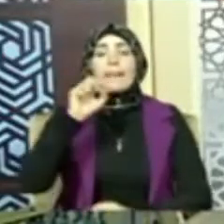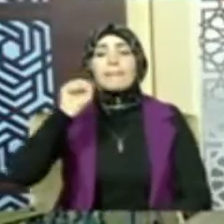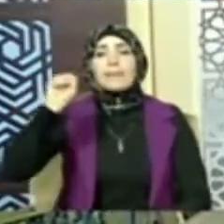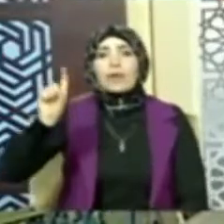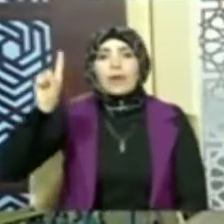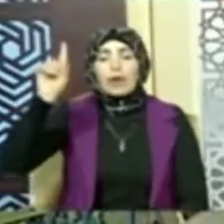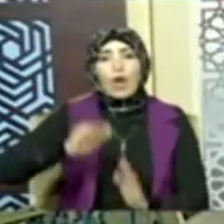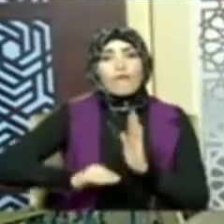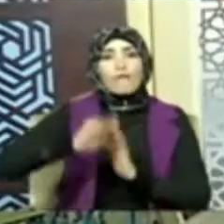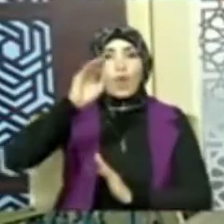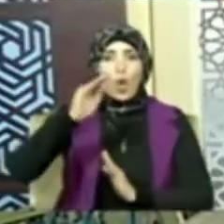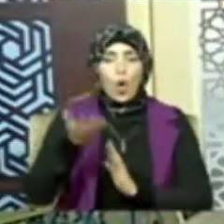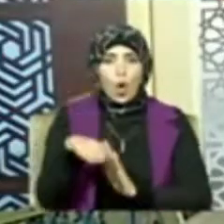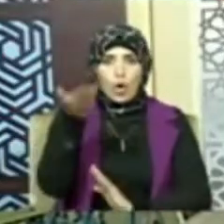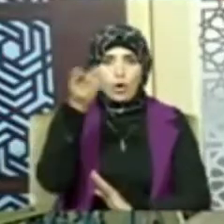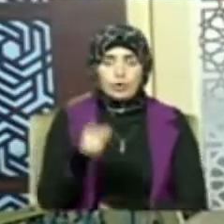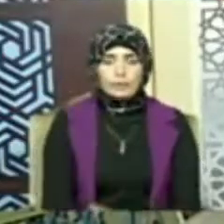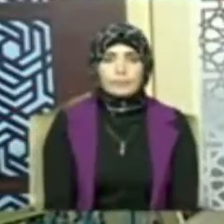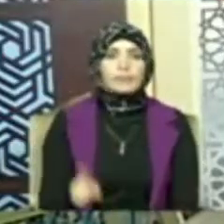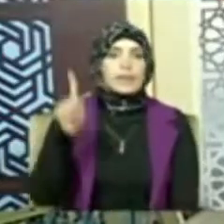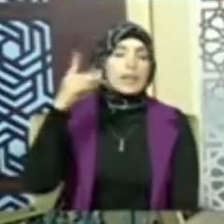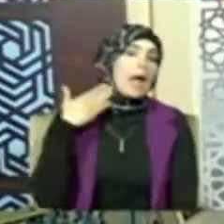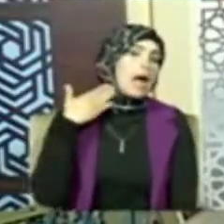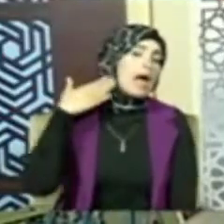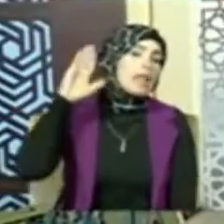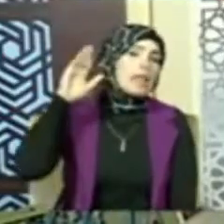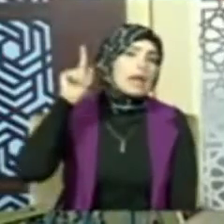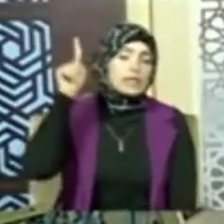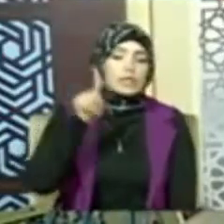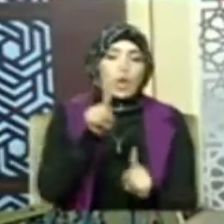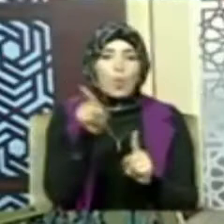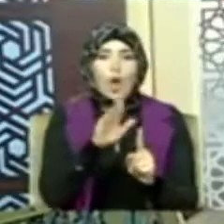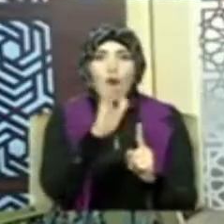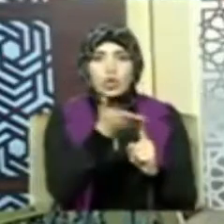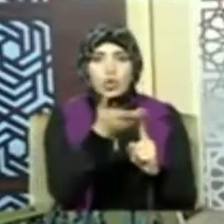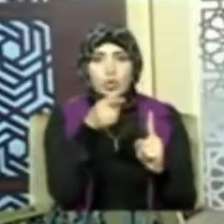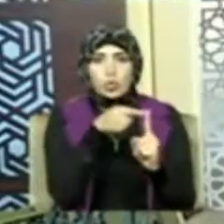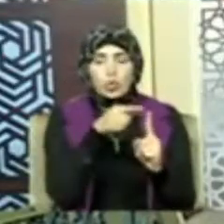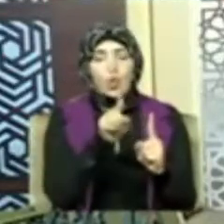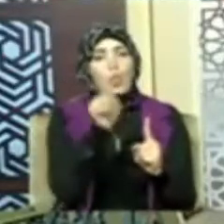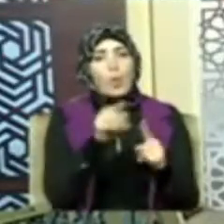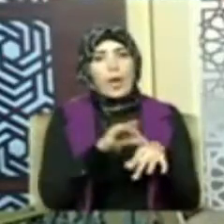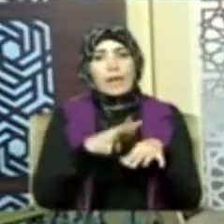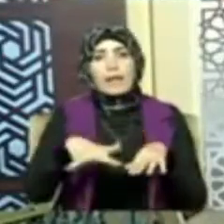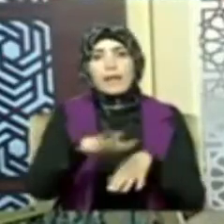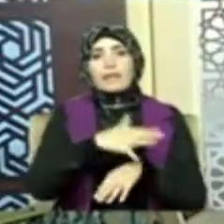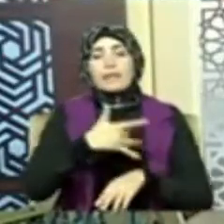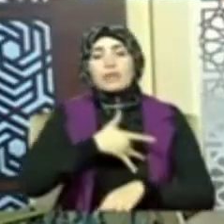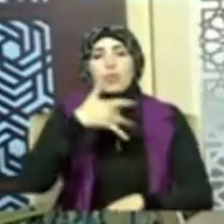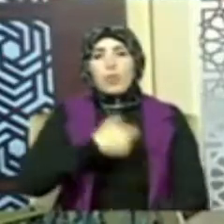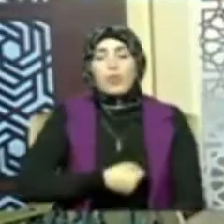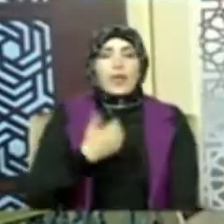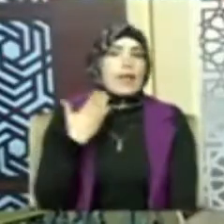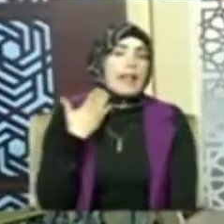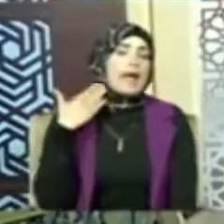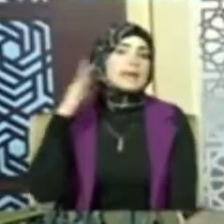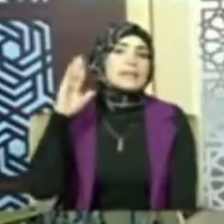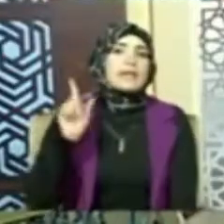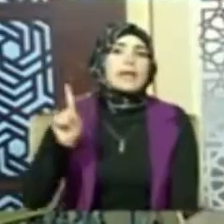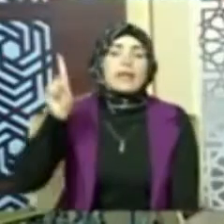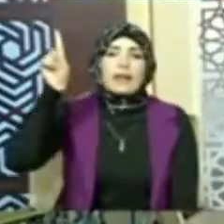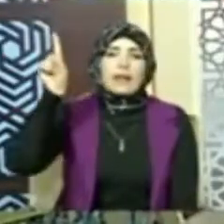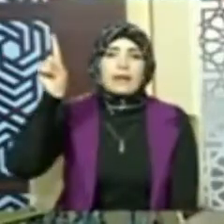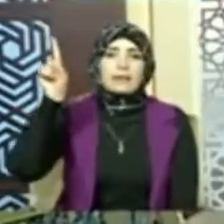العليا، لله العزة ولرسوله وللمؤمنين. العزة لله،